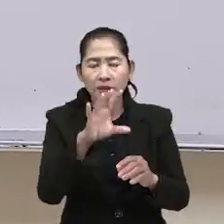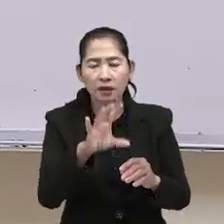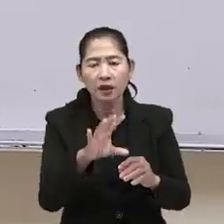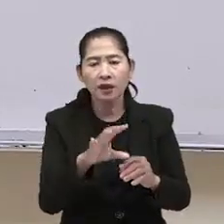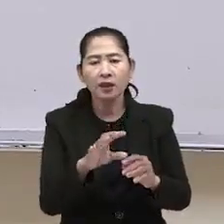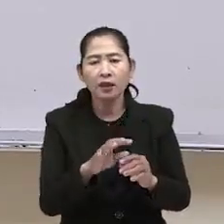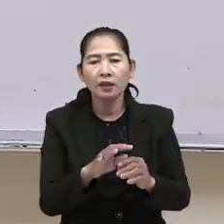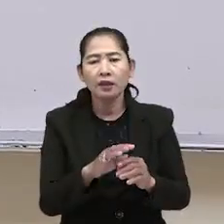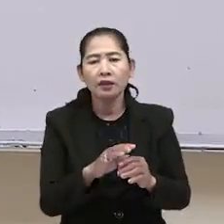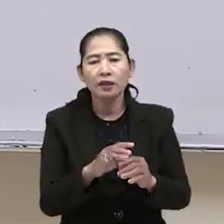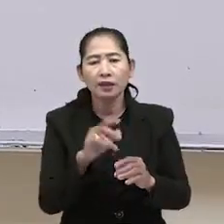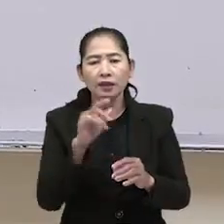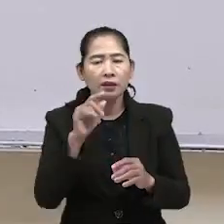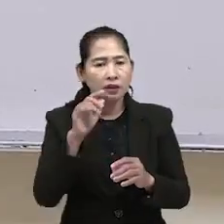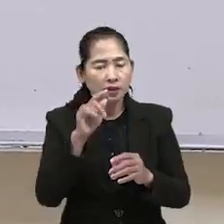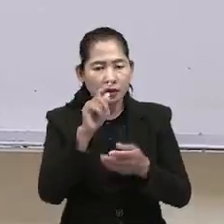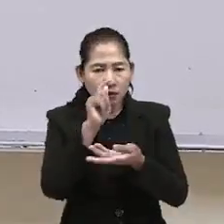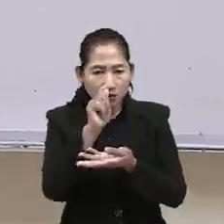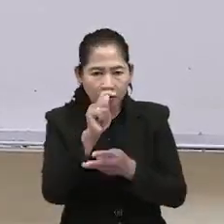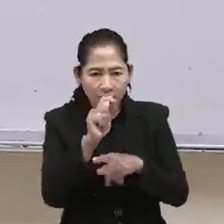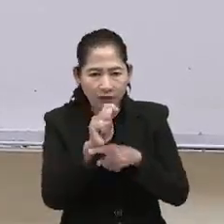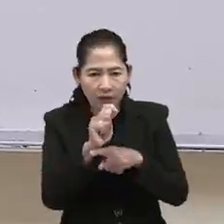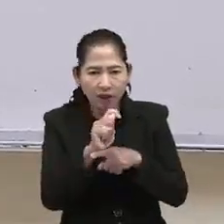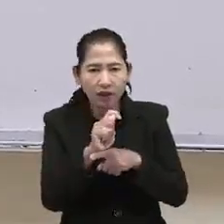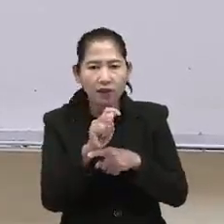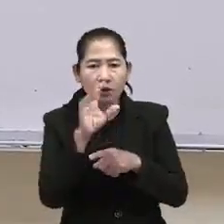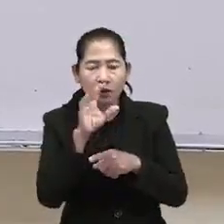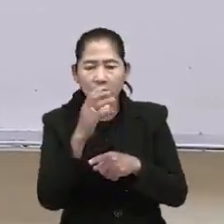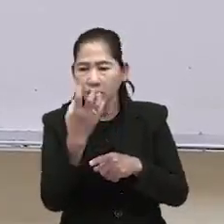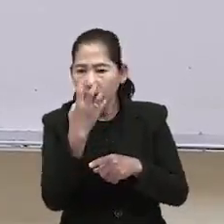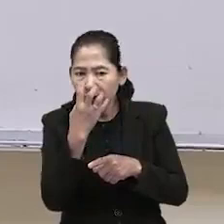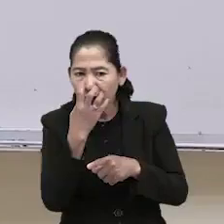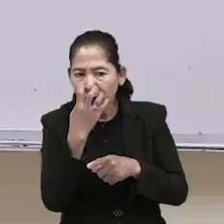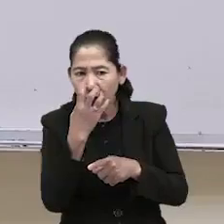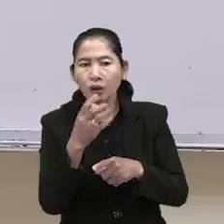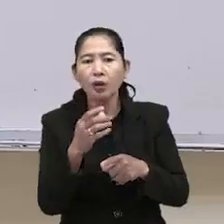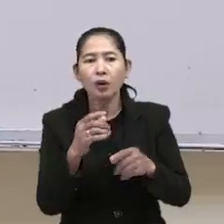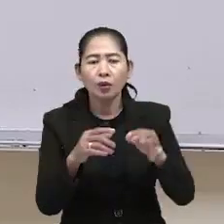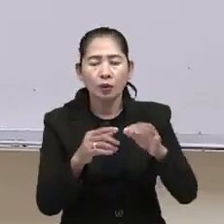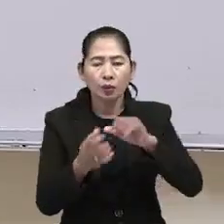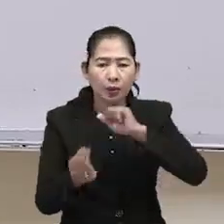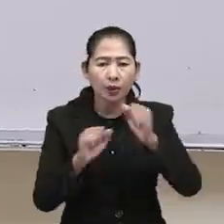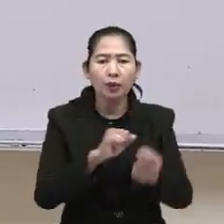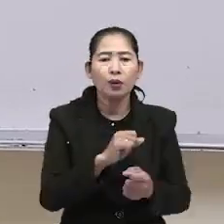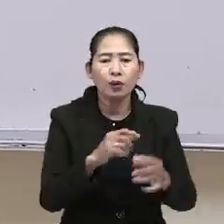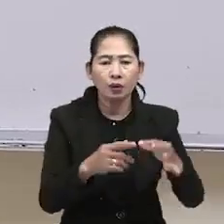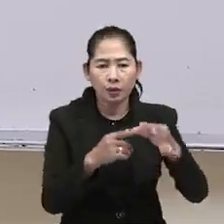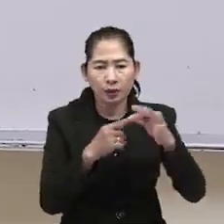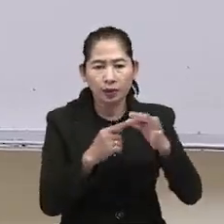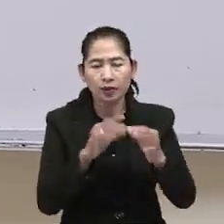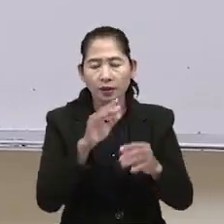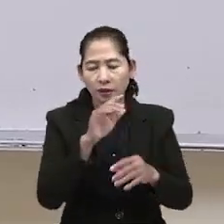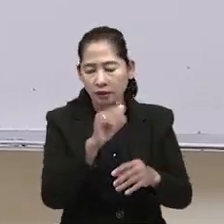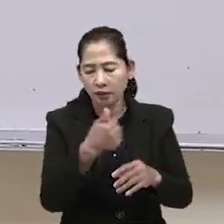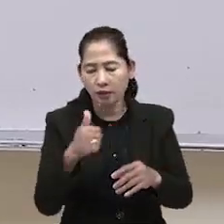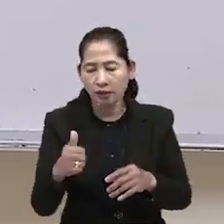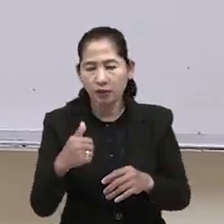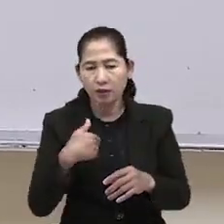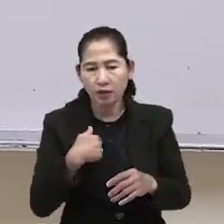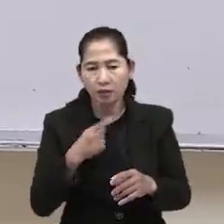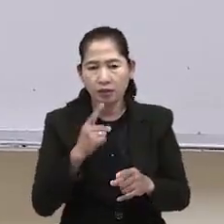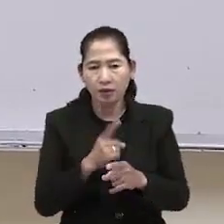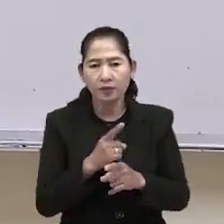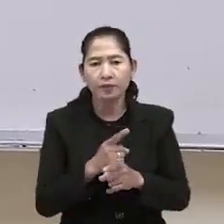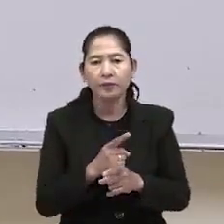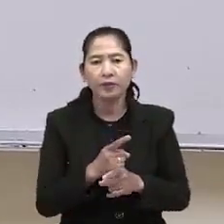ពីសត្វសេកសត្វអីឬមកក៏ជ្រូកអីចឹងក៏អាចដោទៅរកផលប្រយោជន៍ជាក់ស្ដែងរបស់វានីមួយនីមួយណាកូនណាចាតាមអ្នកគ្រូអីតន់